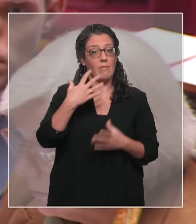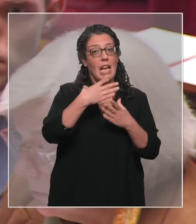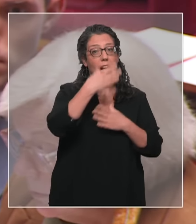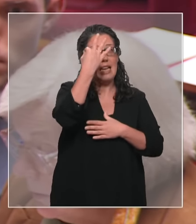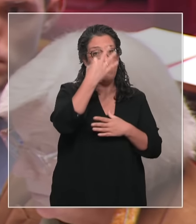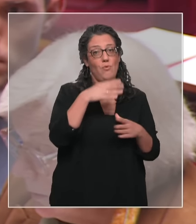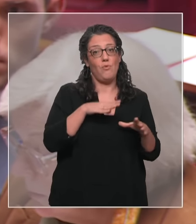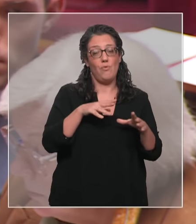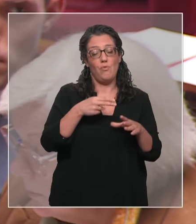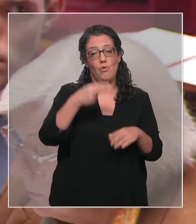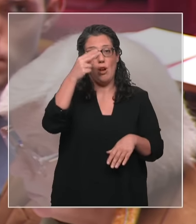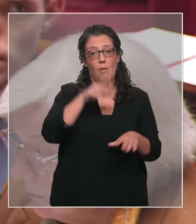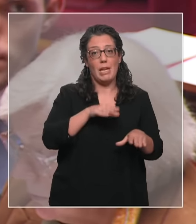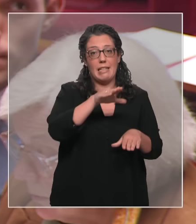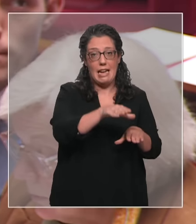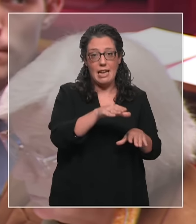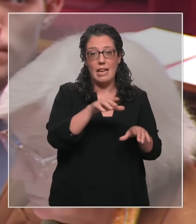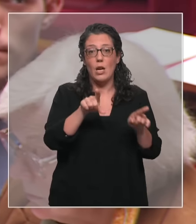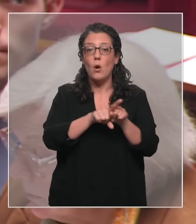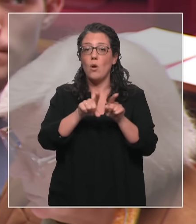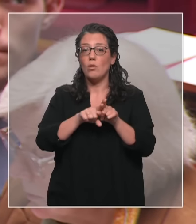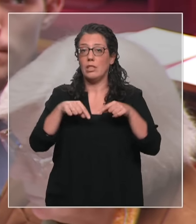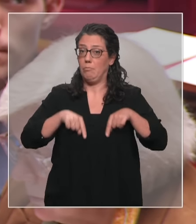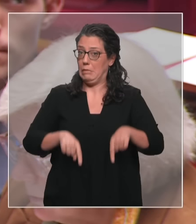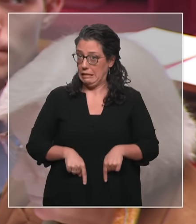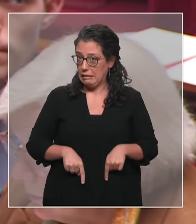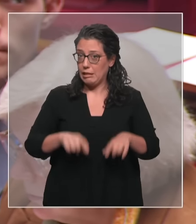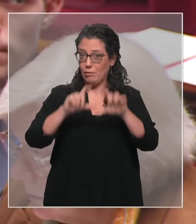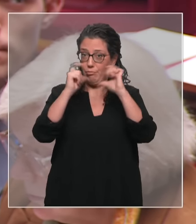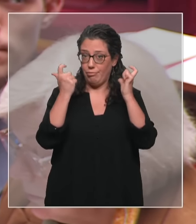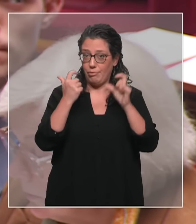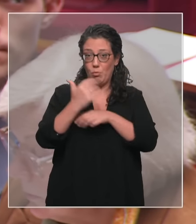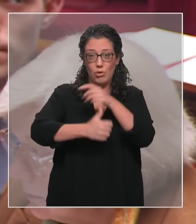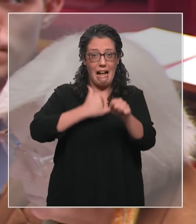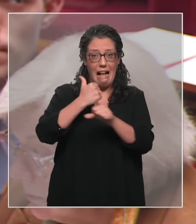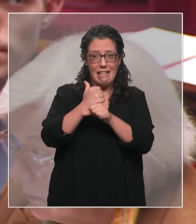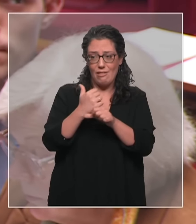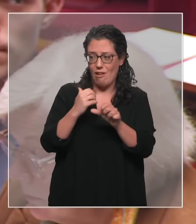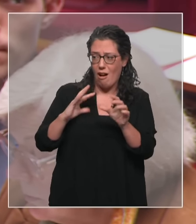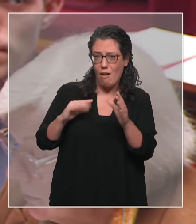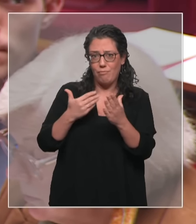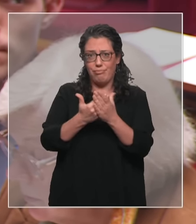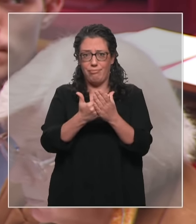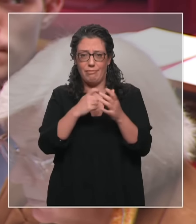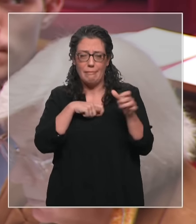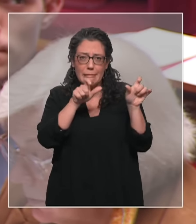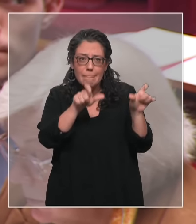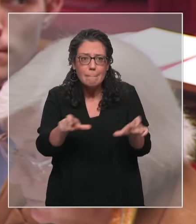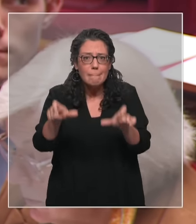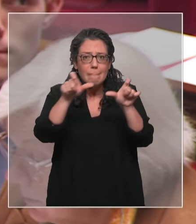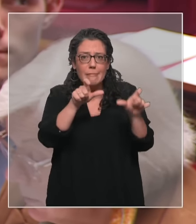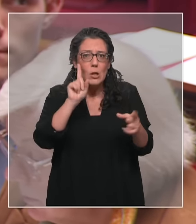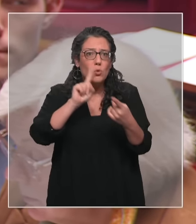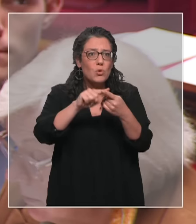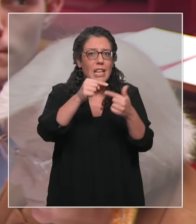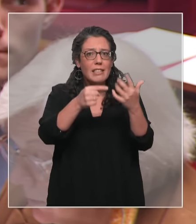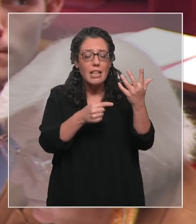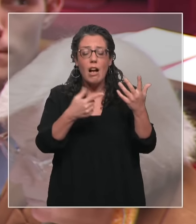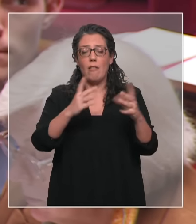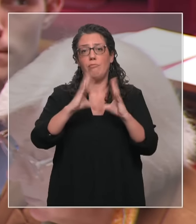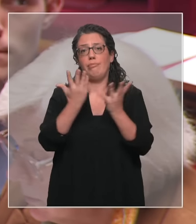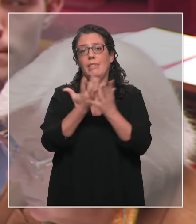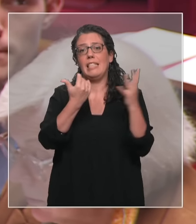Pas-de-Calais et en tant que ministre qui a suivi depuis un an ces sujets-là dans le Pas-de-Calais. Nous avons mené